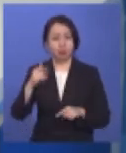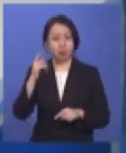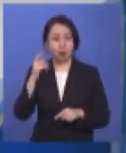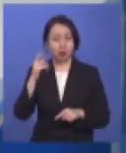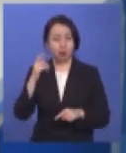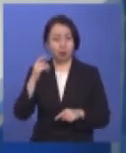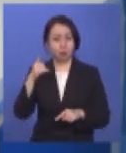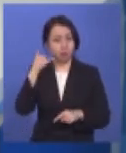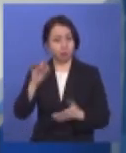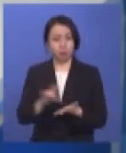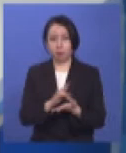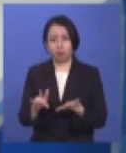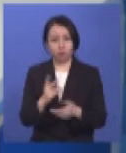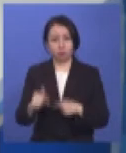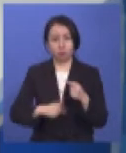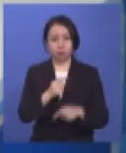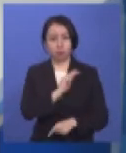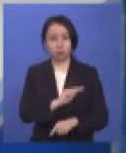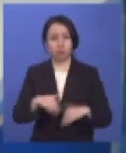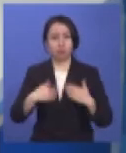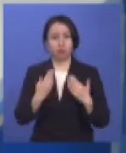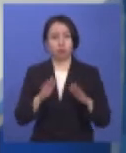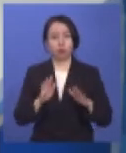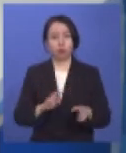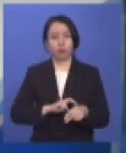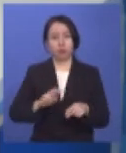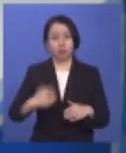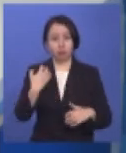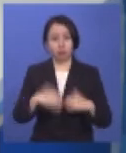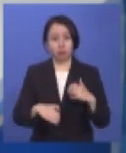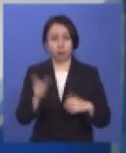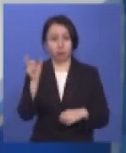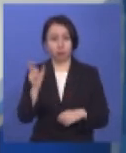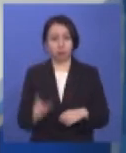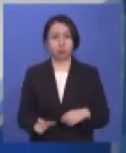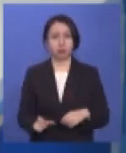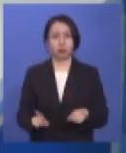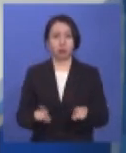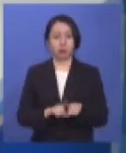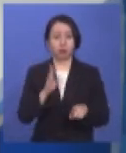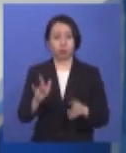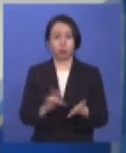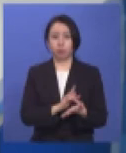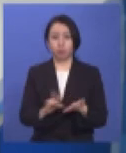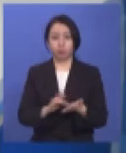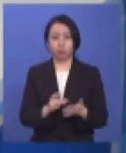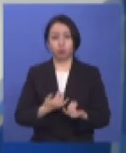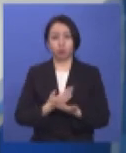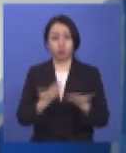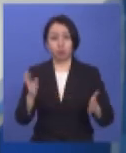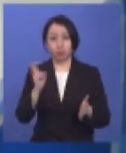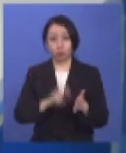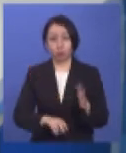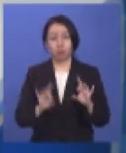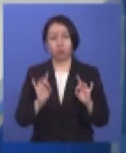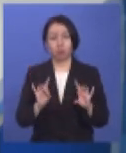мобильные переводы в предпринимательской деятельности, предназначенные исключительно для транзакций между физлицами. Так будут ли мобильные переводы